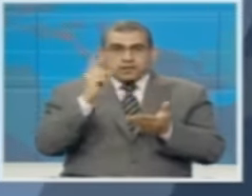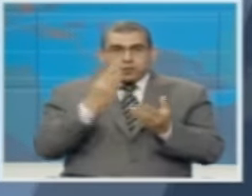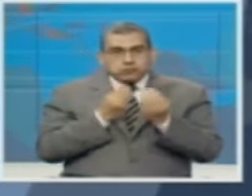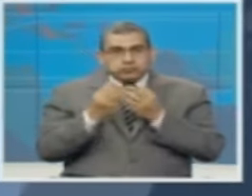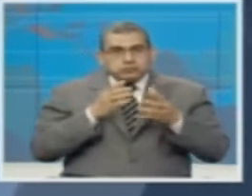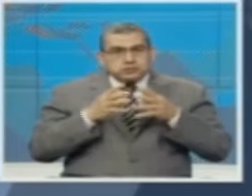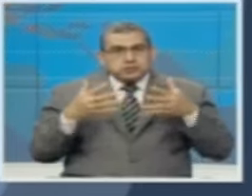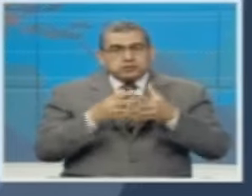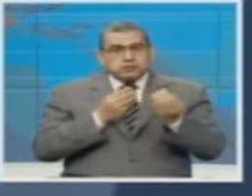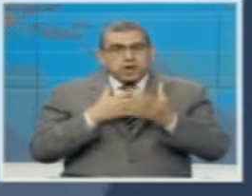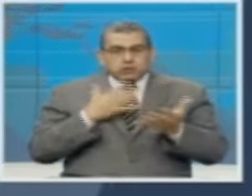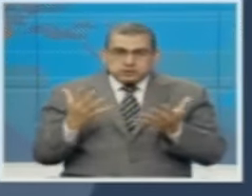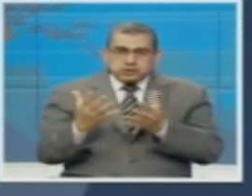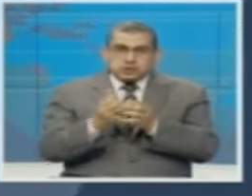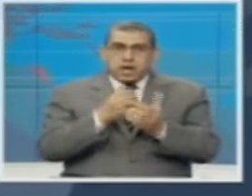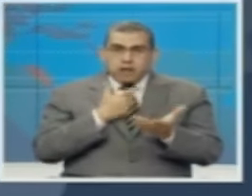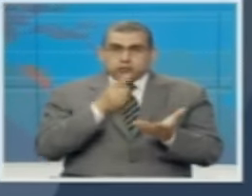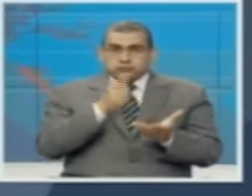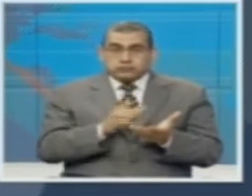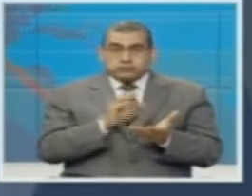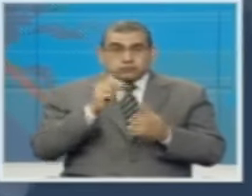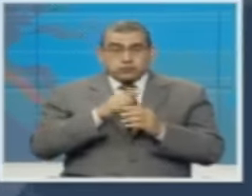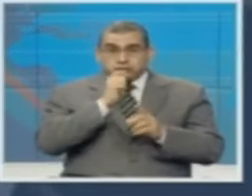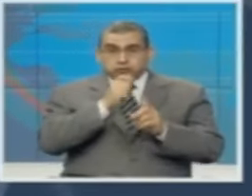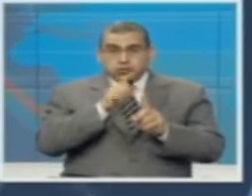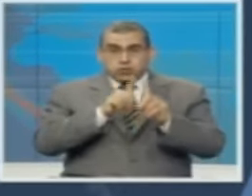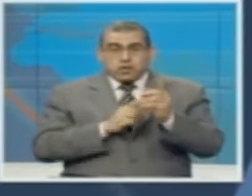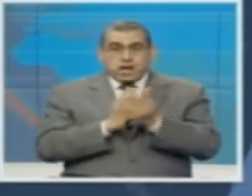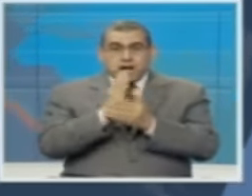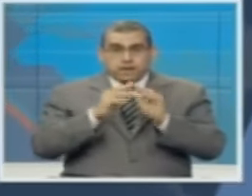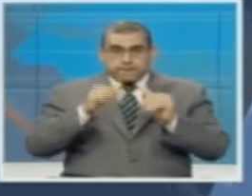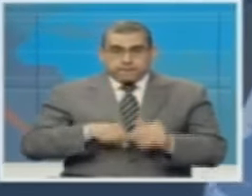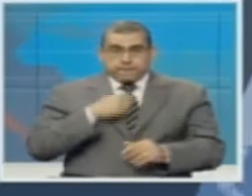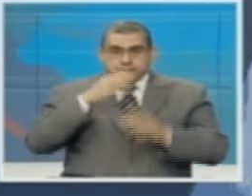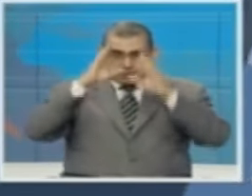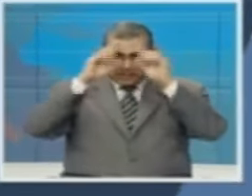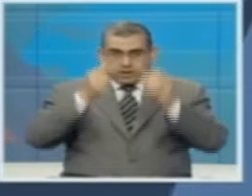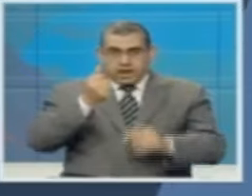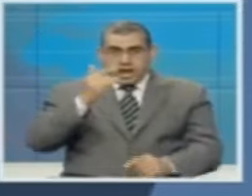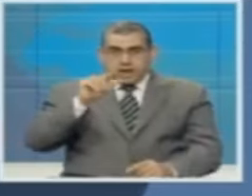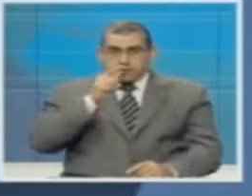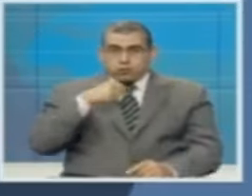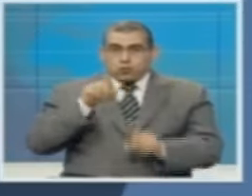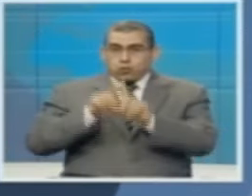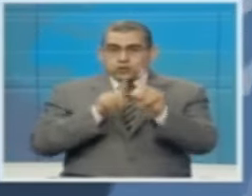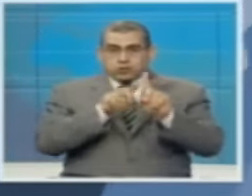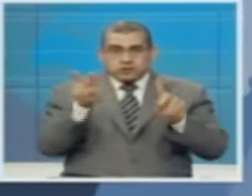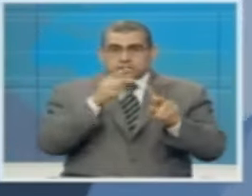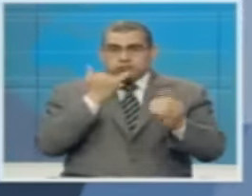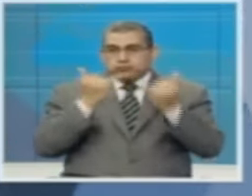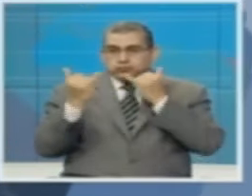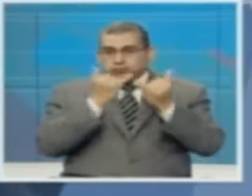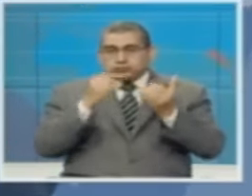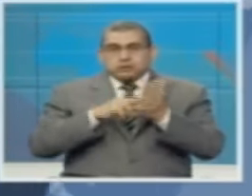الدولية لاحتواء الأزمة. وأوضح المتحدث باسم الخارجية سفير أحمد أبو زيد أن الوزيرين تناولا خلال الاتصال